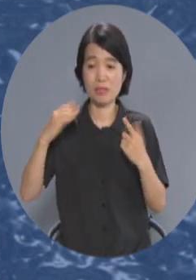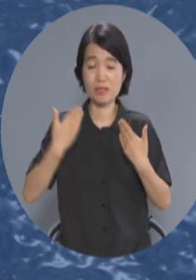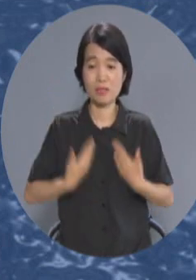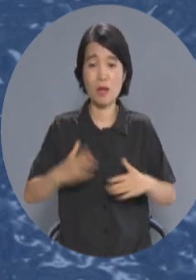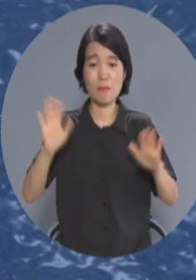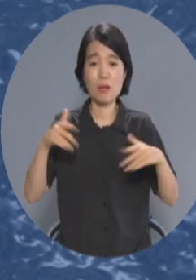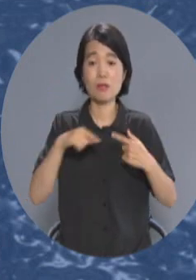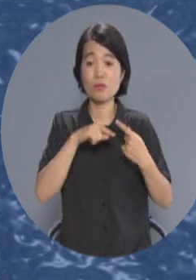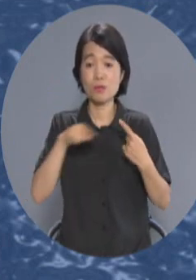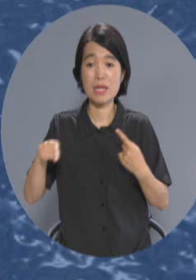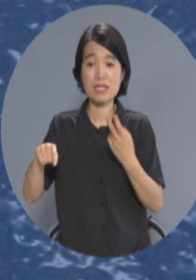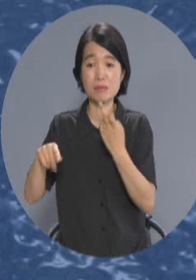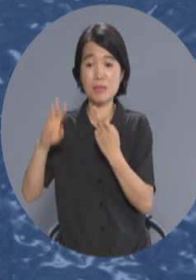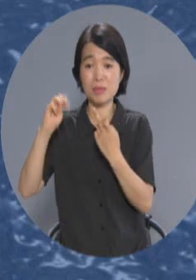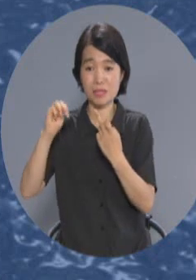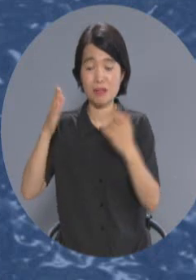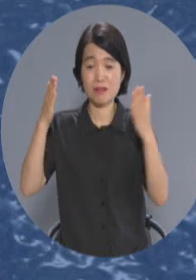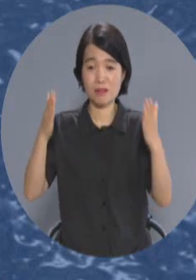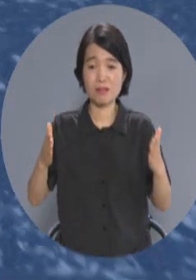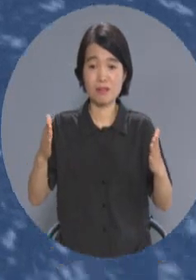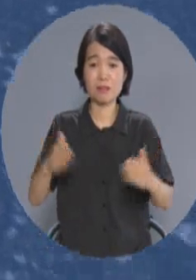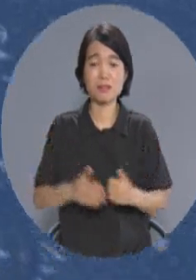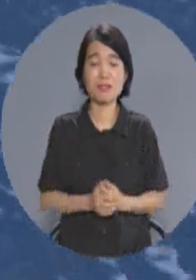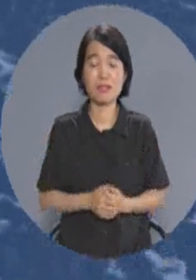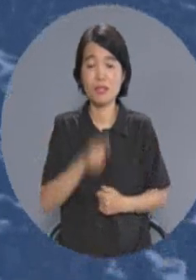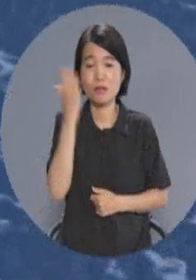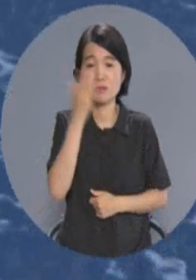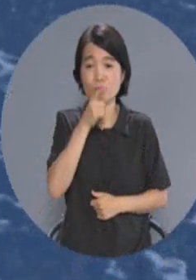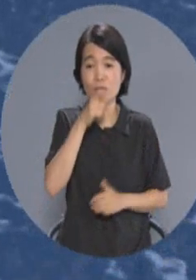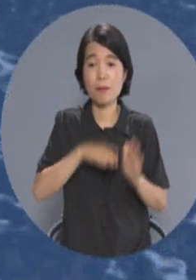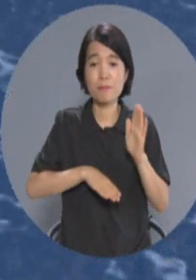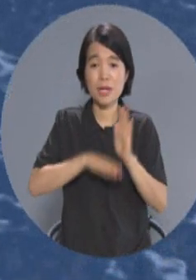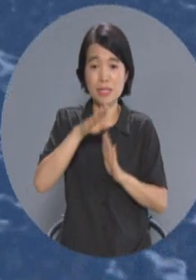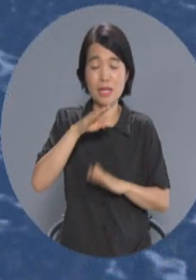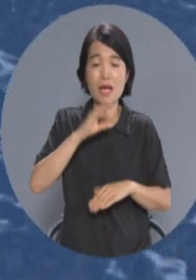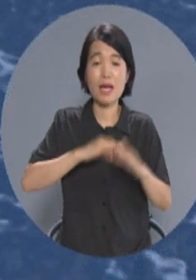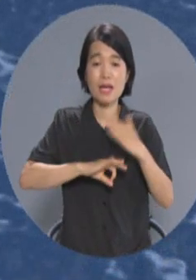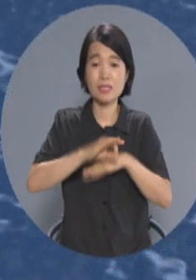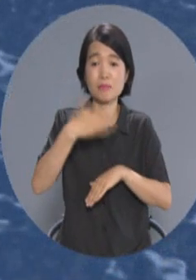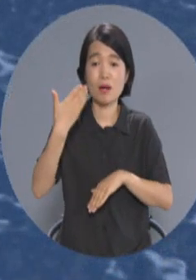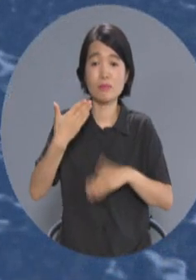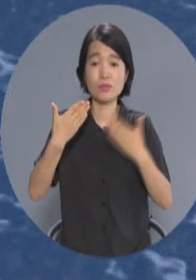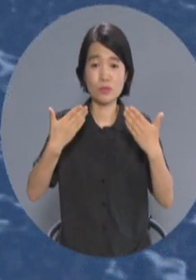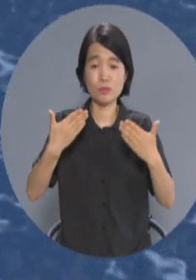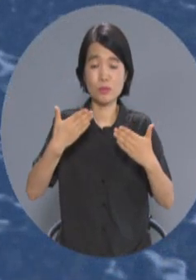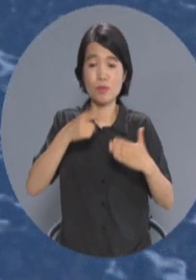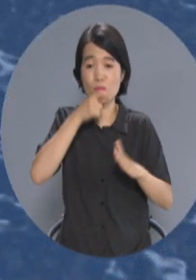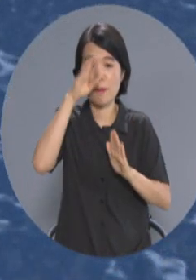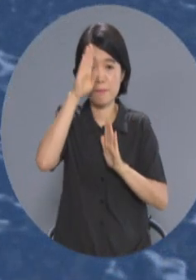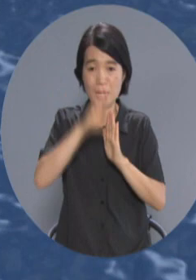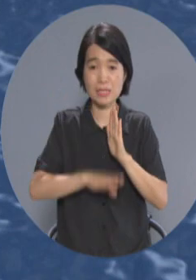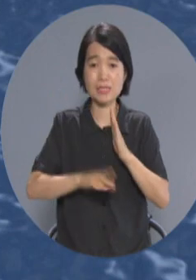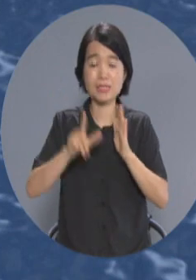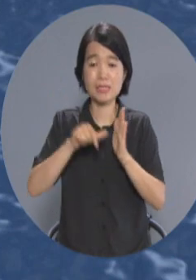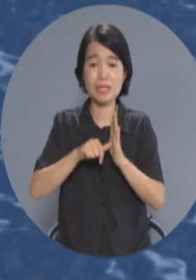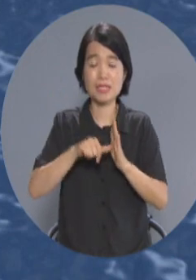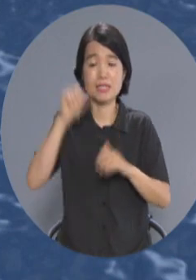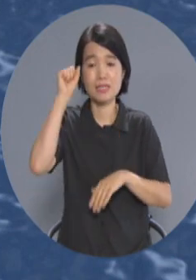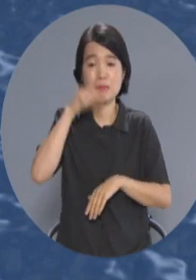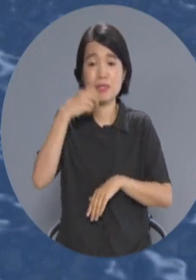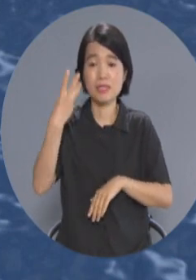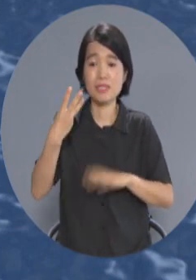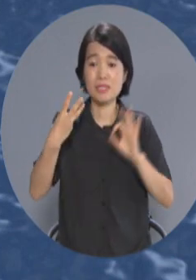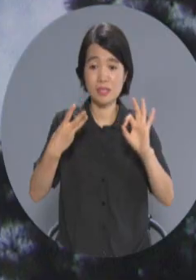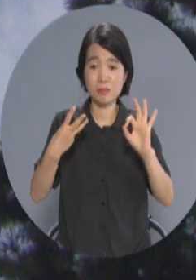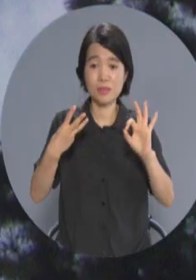초속 6m 에서 12m 로 보겠습니다 여수 만조 시각은 아침 9시 9분 간조 시각은 새벽 3시 10분